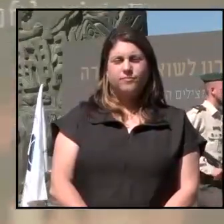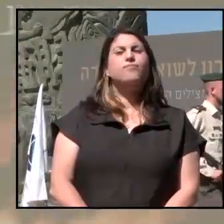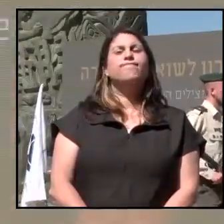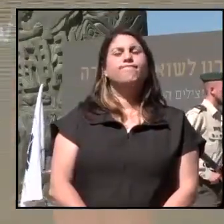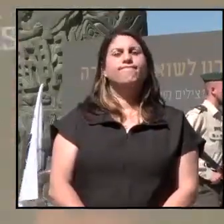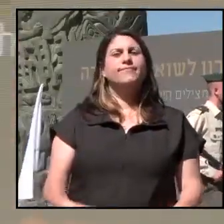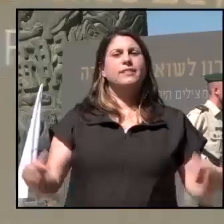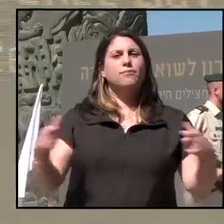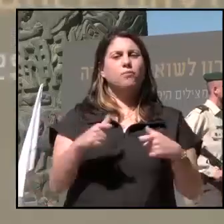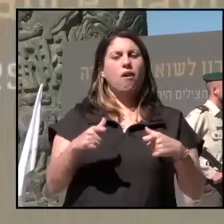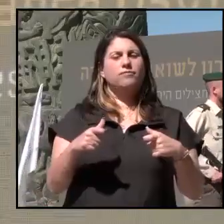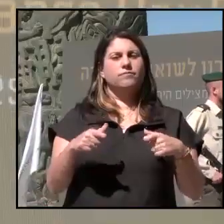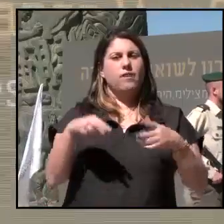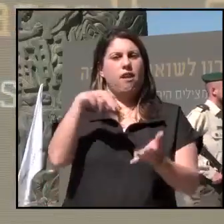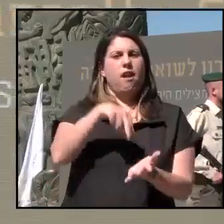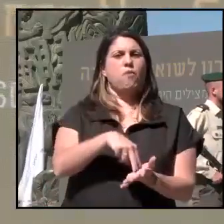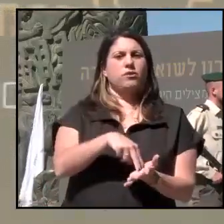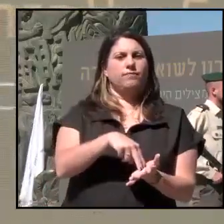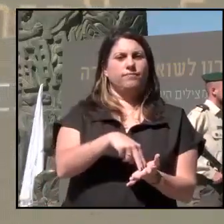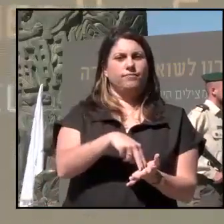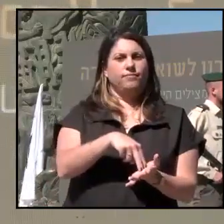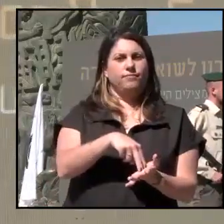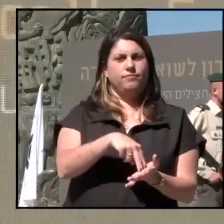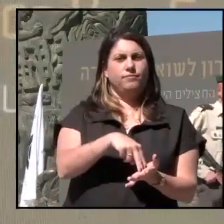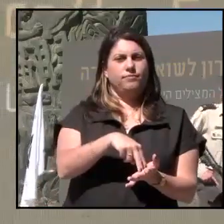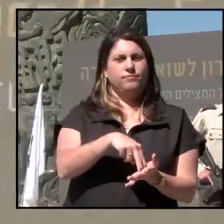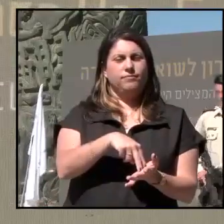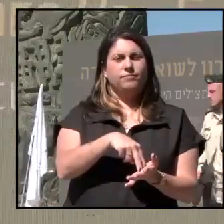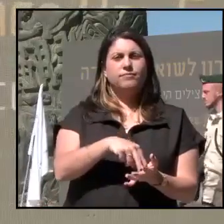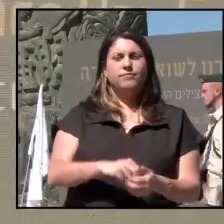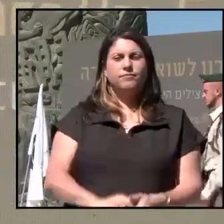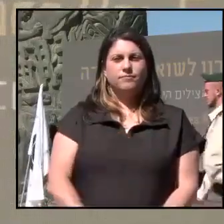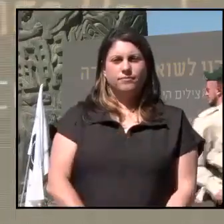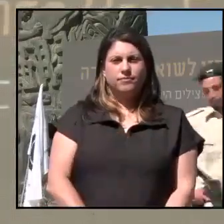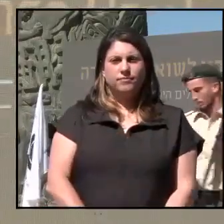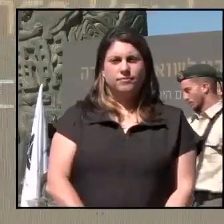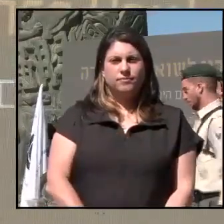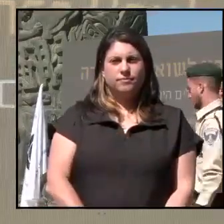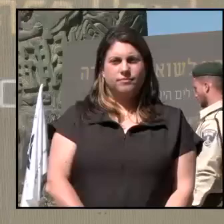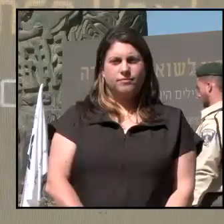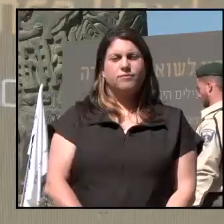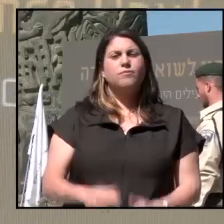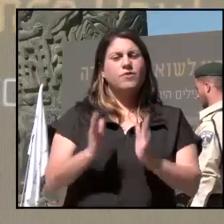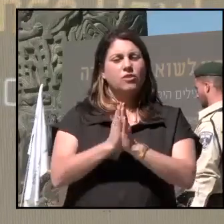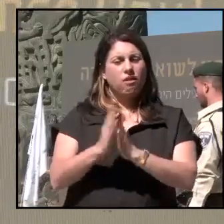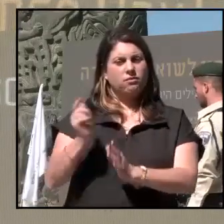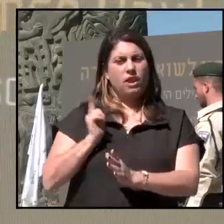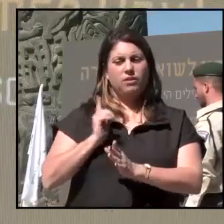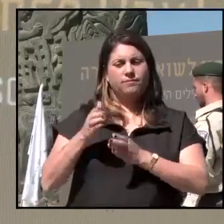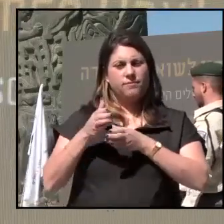משמר, עמוד. משמר יפנה. נימה, פנה. משמר יציג את נשקו. צייק,